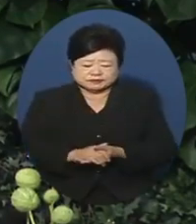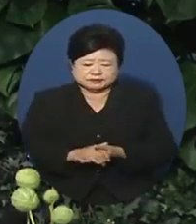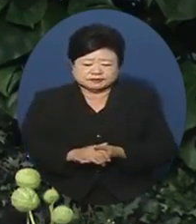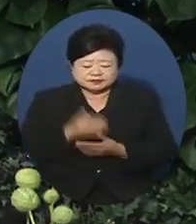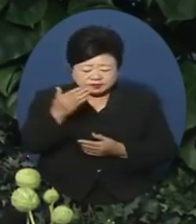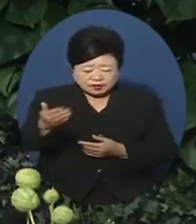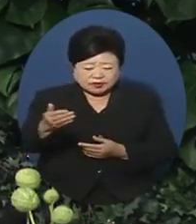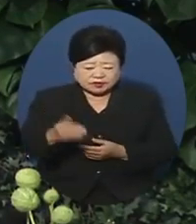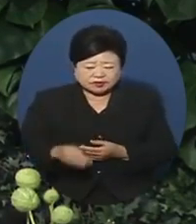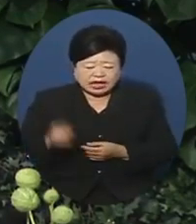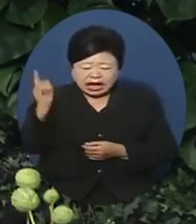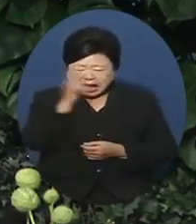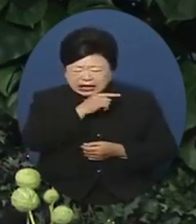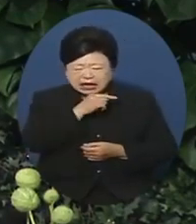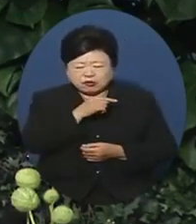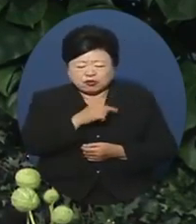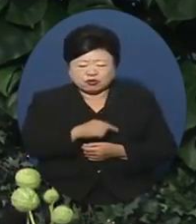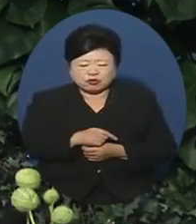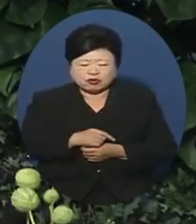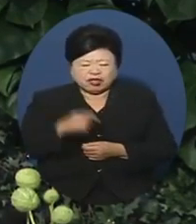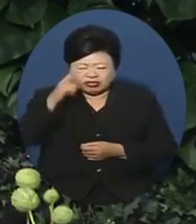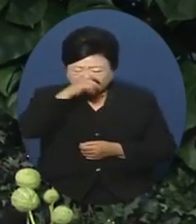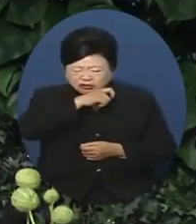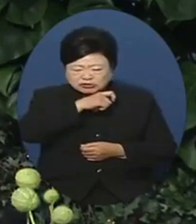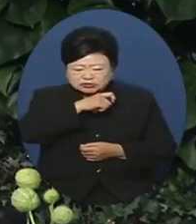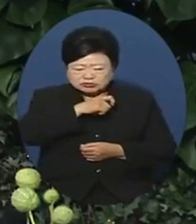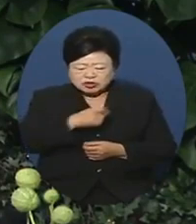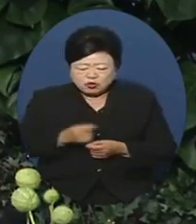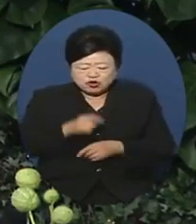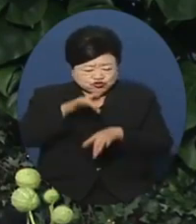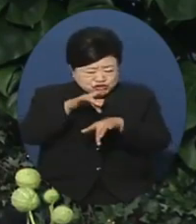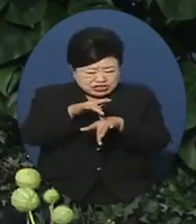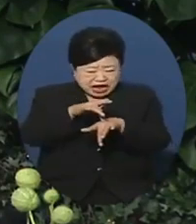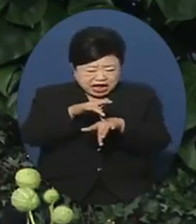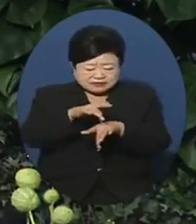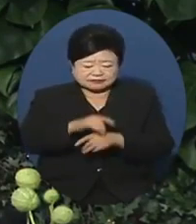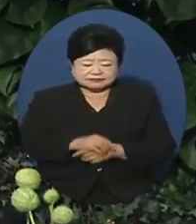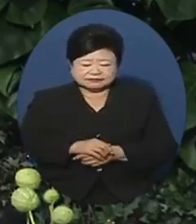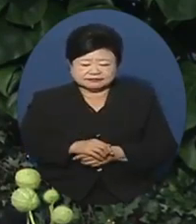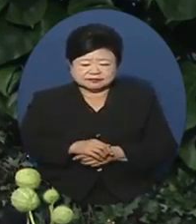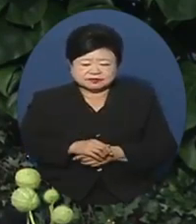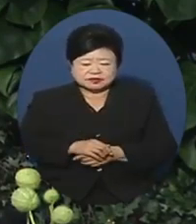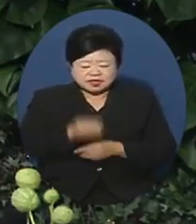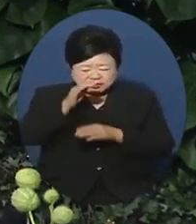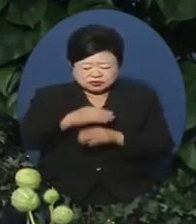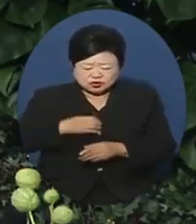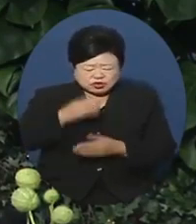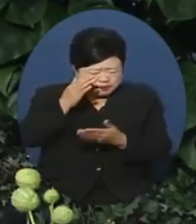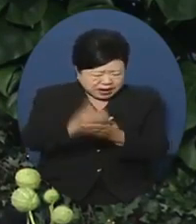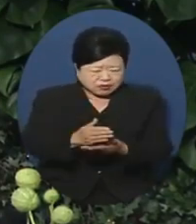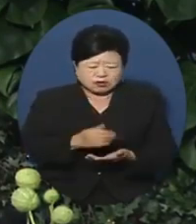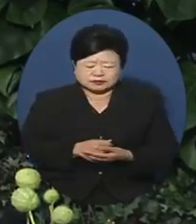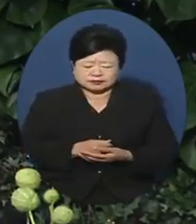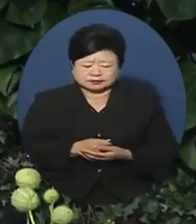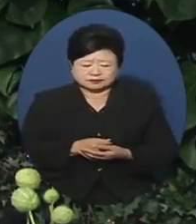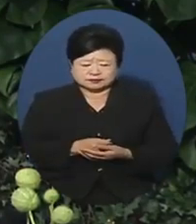내 악하고 추한 원수 귀신아 성도들을 괴롭히지 말라.